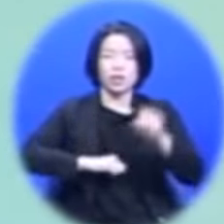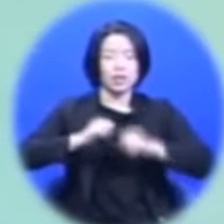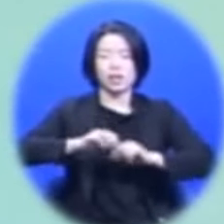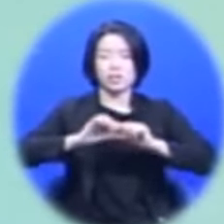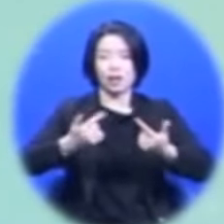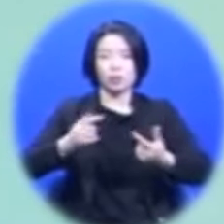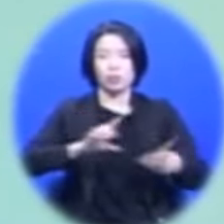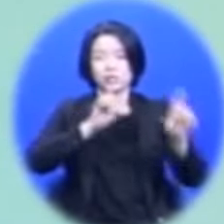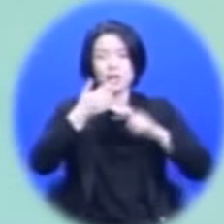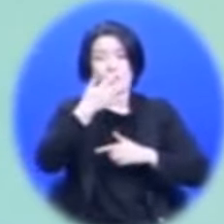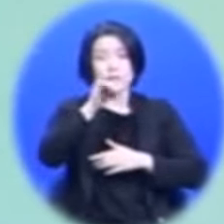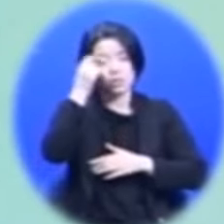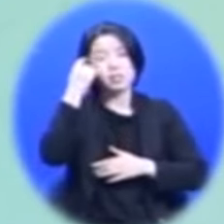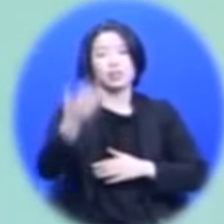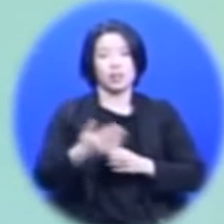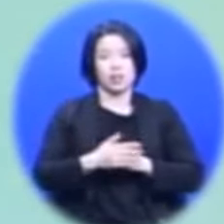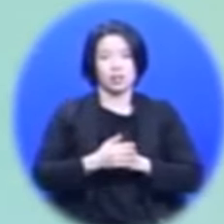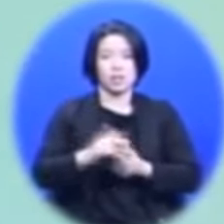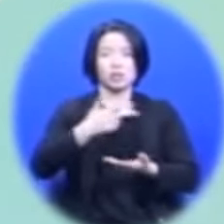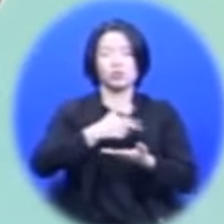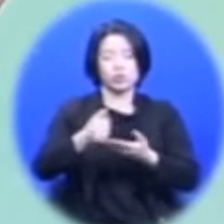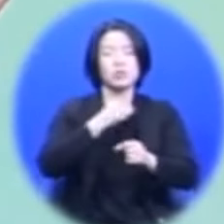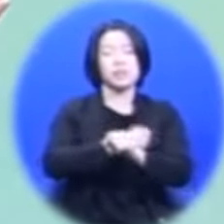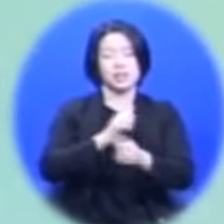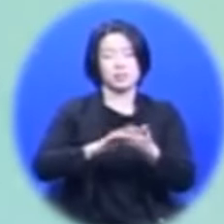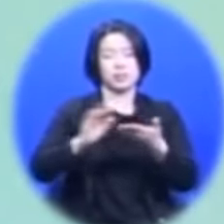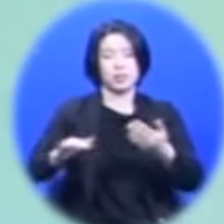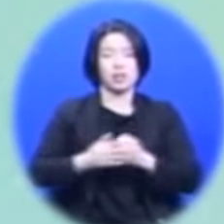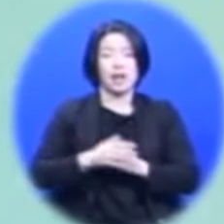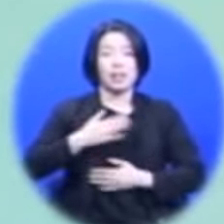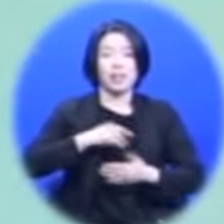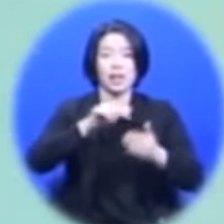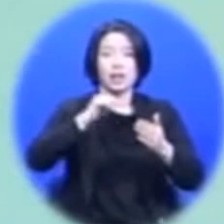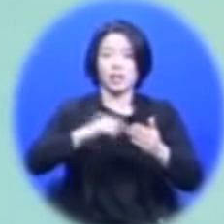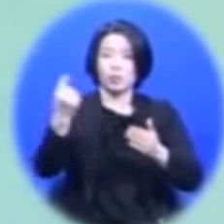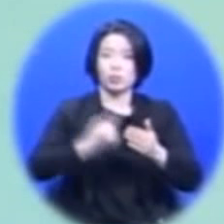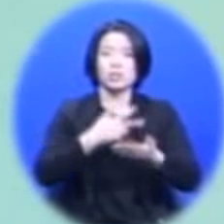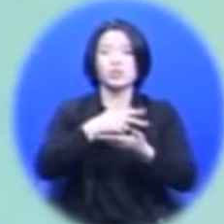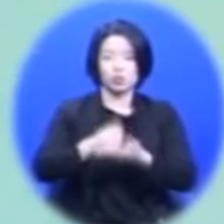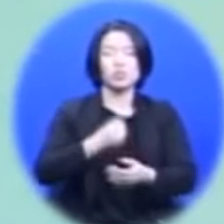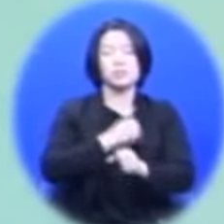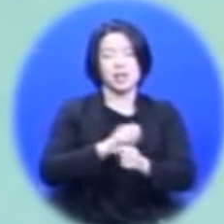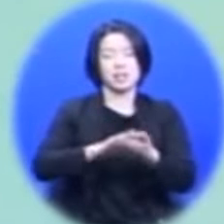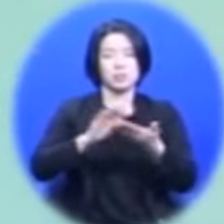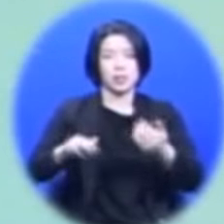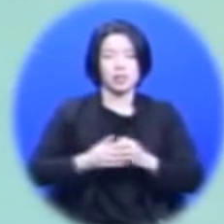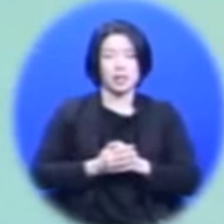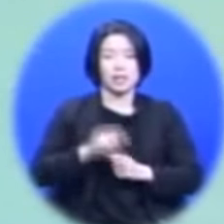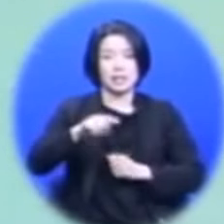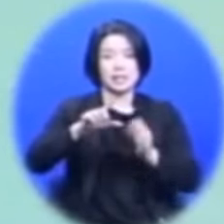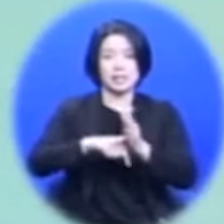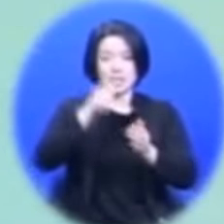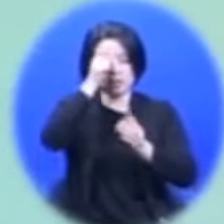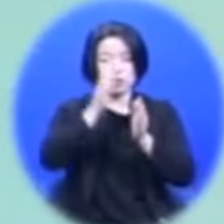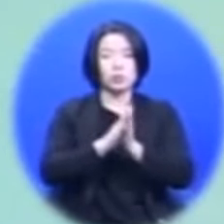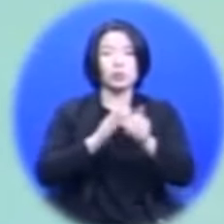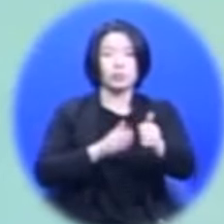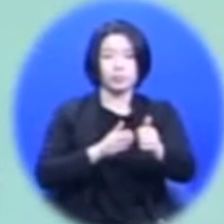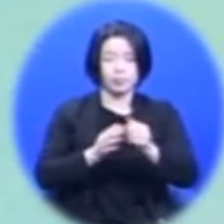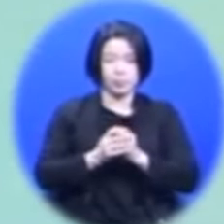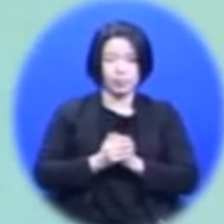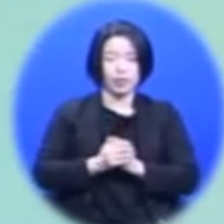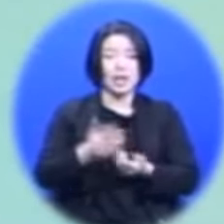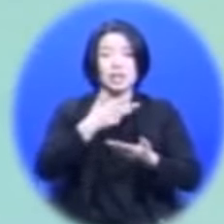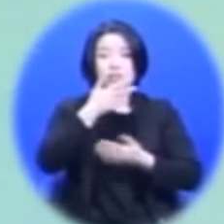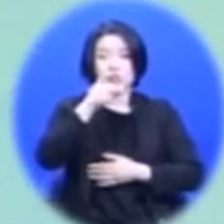있을까? 주님이 하신, 내 안에 오신 주님. 이 시간 기도합시다.